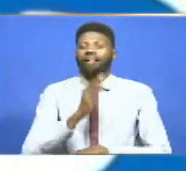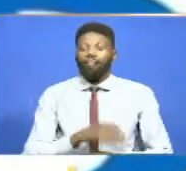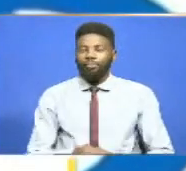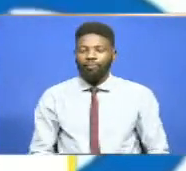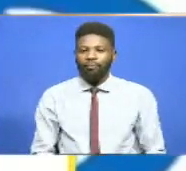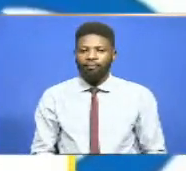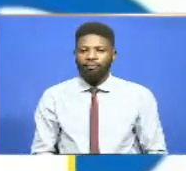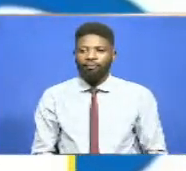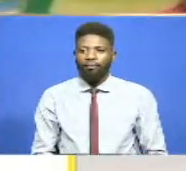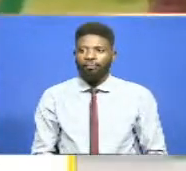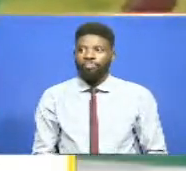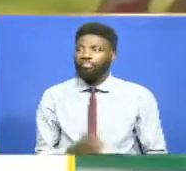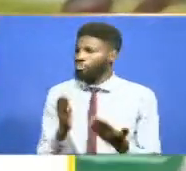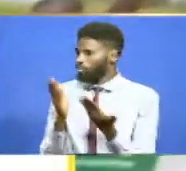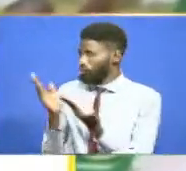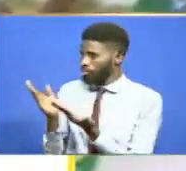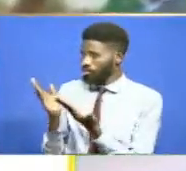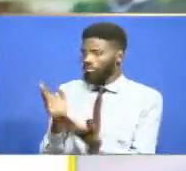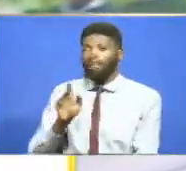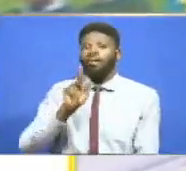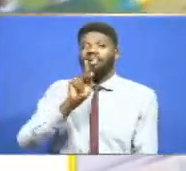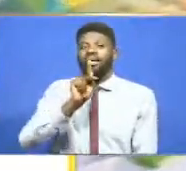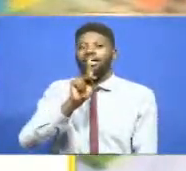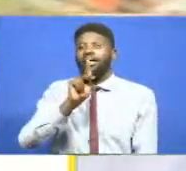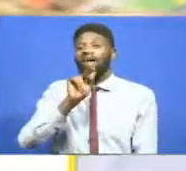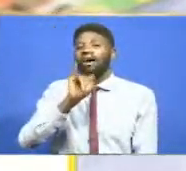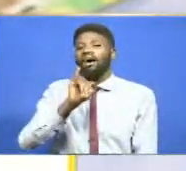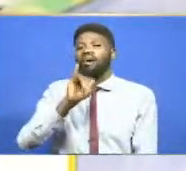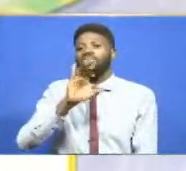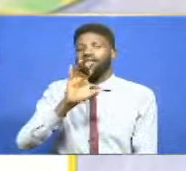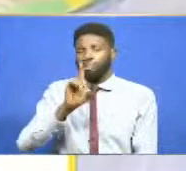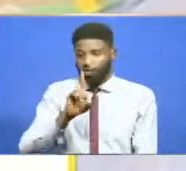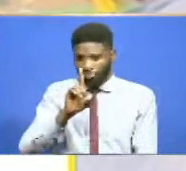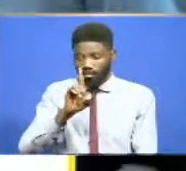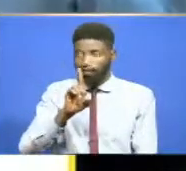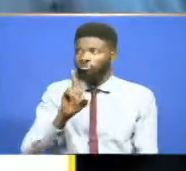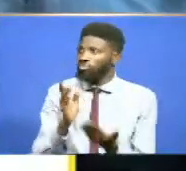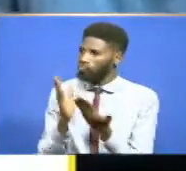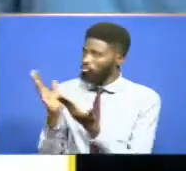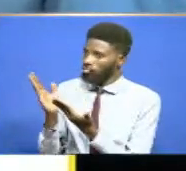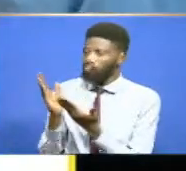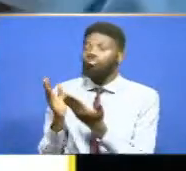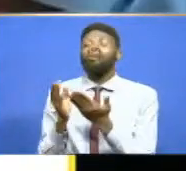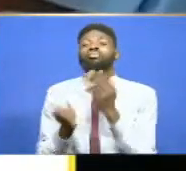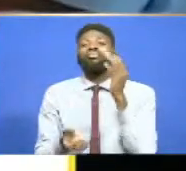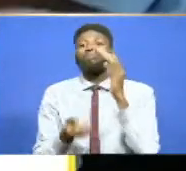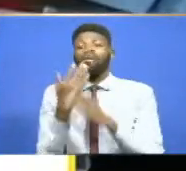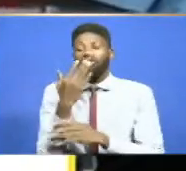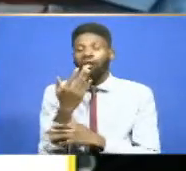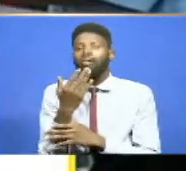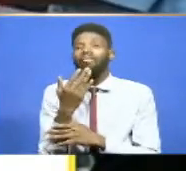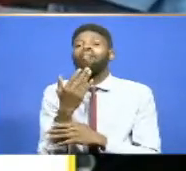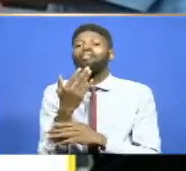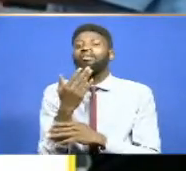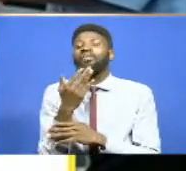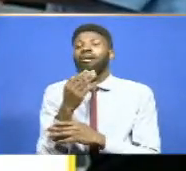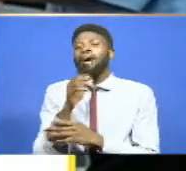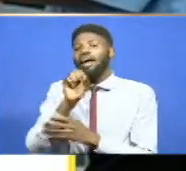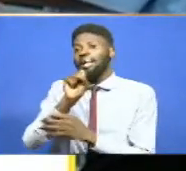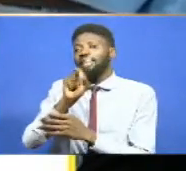Na taasisi ya kustawisha mtaala wa masomo nchini kutoa vitabu vya wanafunzi wa gredi ya 5 kwenye mahitaji maalum.